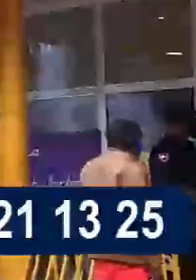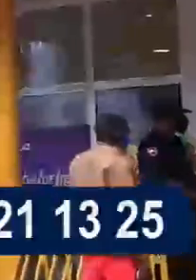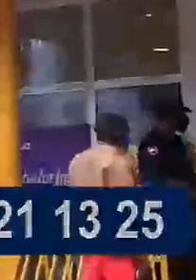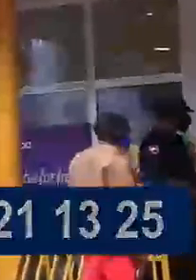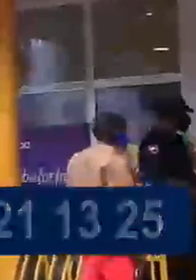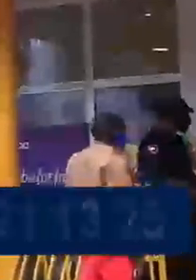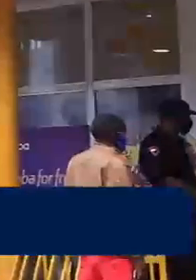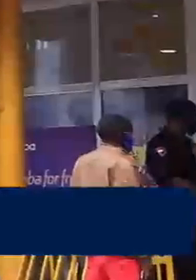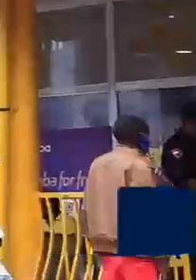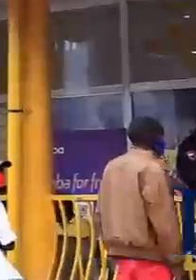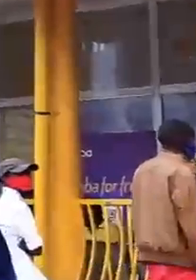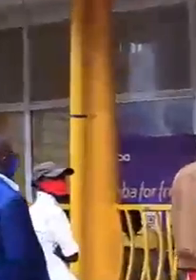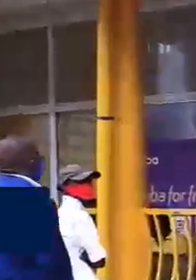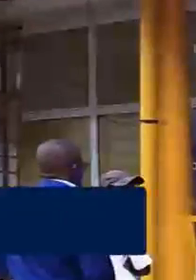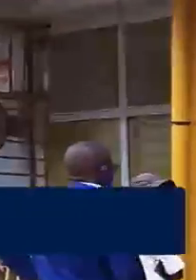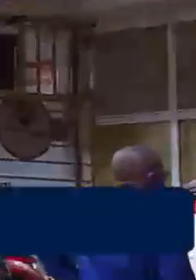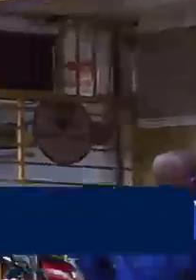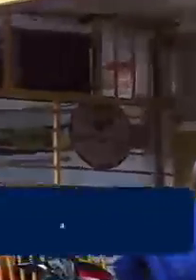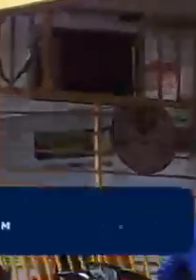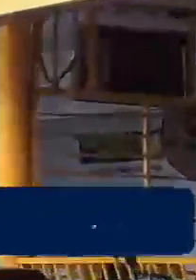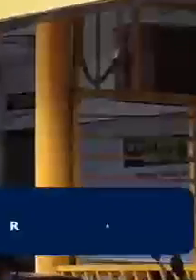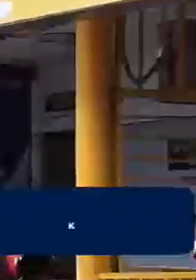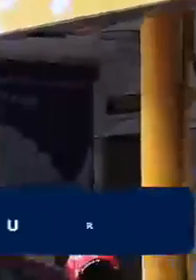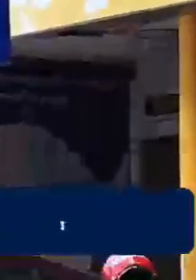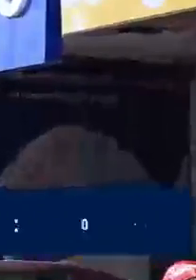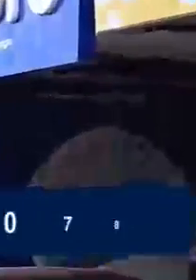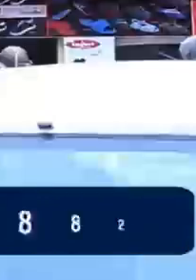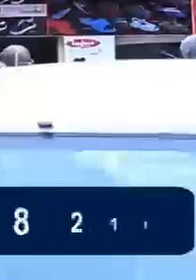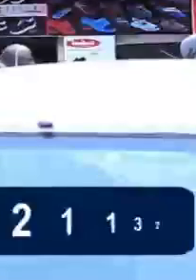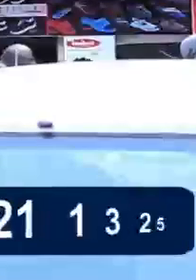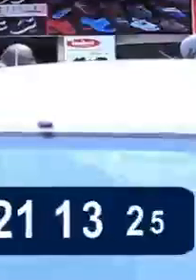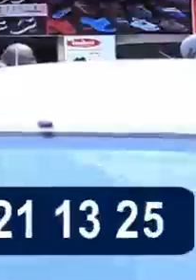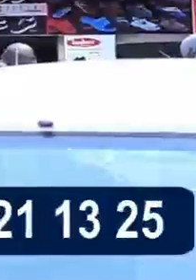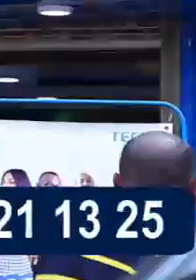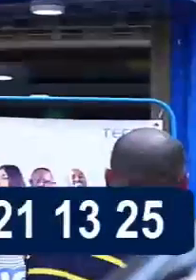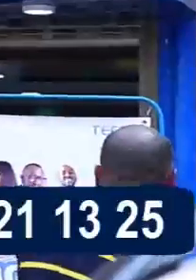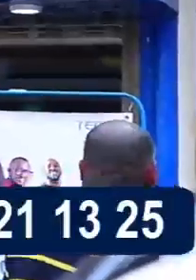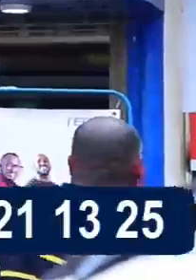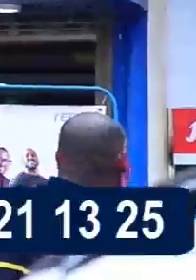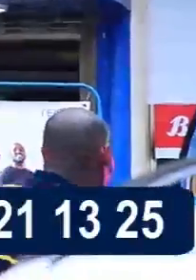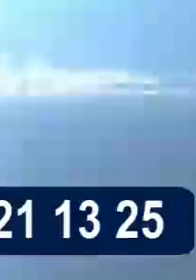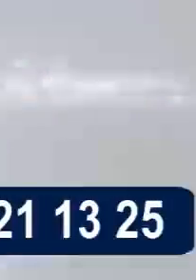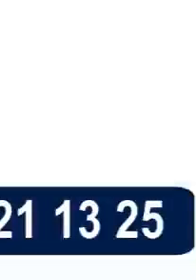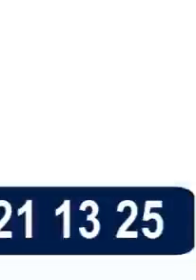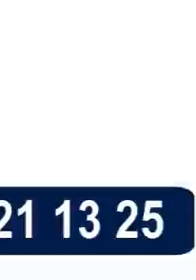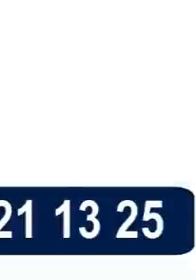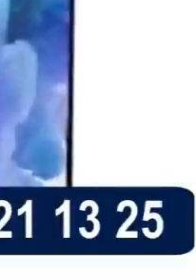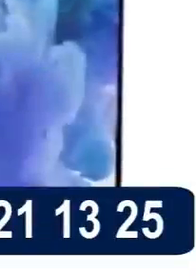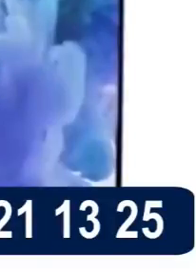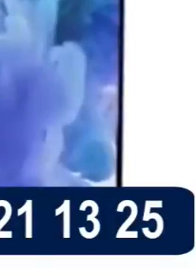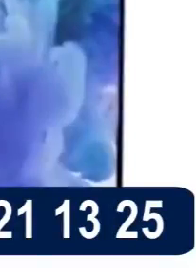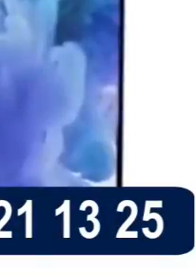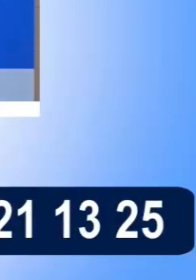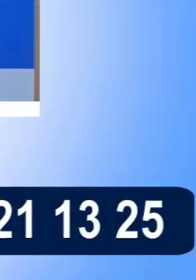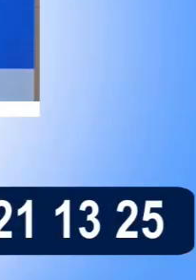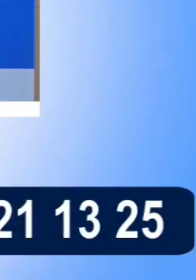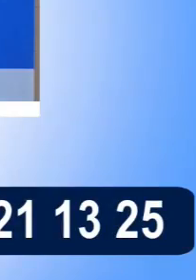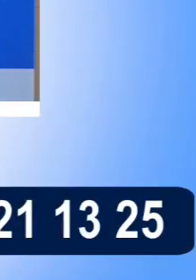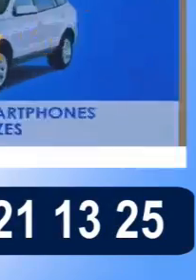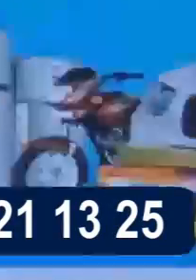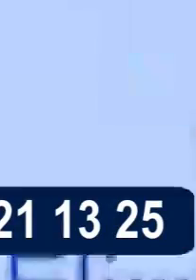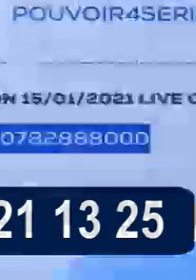na Nyabugogo mu mashyirahamwe iruhande rwa MTN Center na Airtel Center uzibuke kandi gusaba ikarita